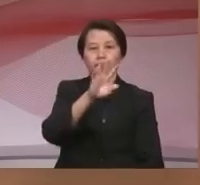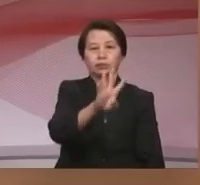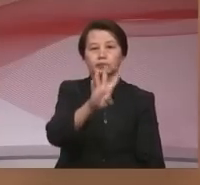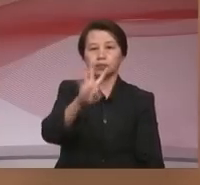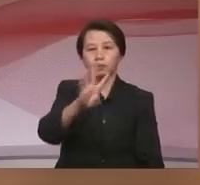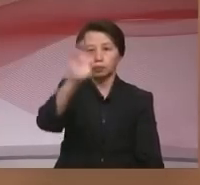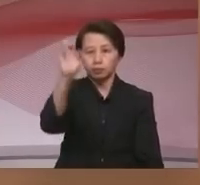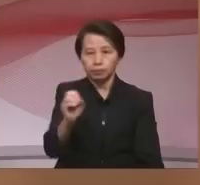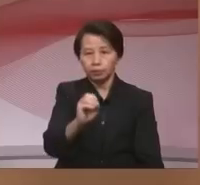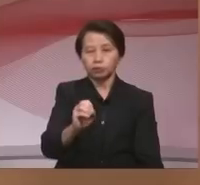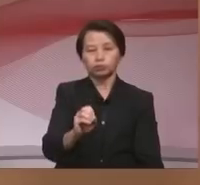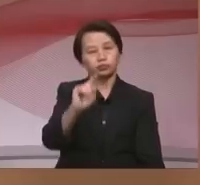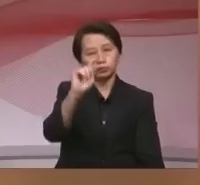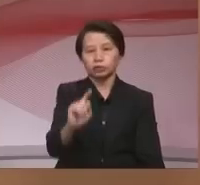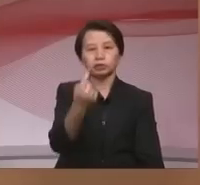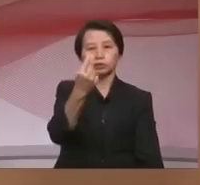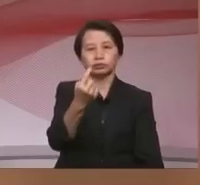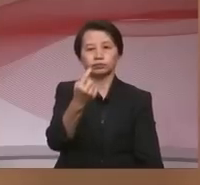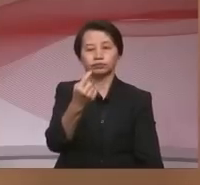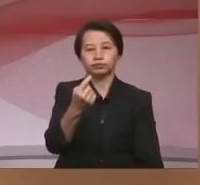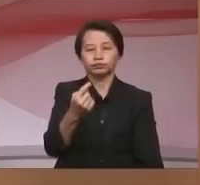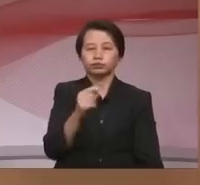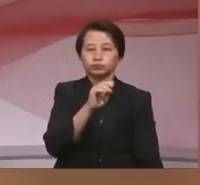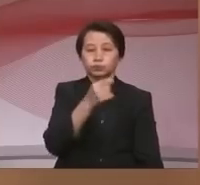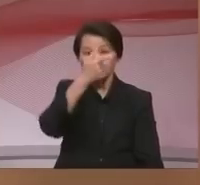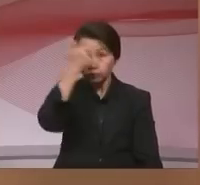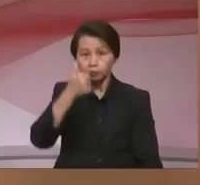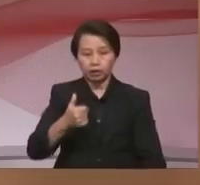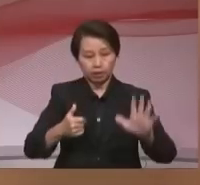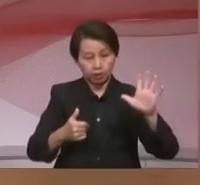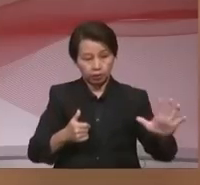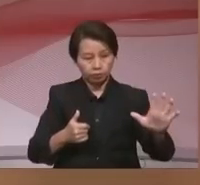44% daripada kos sebenar, kerana